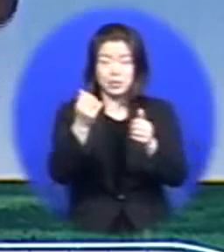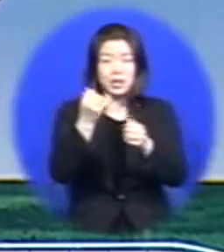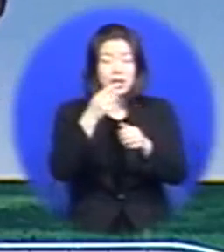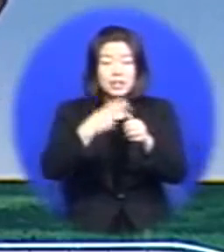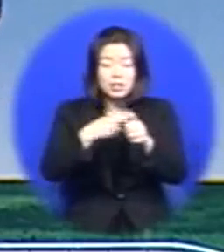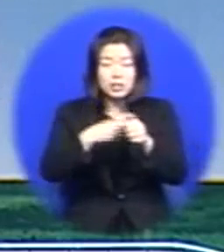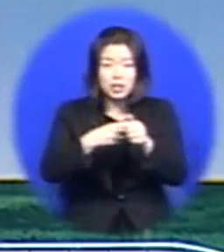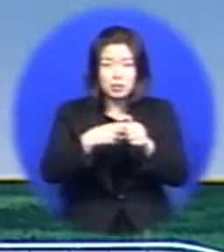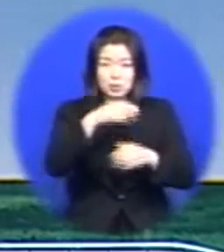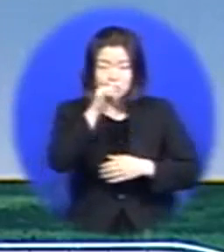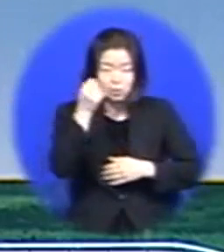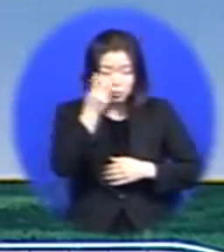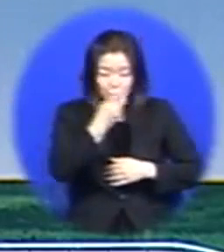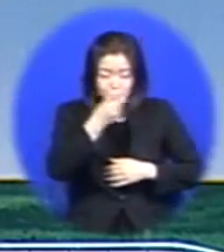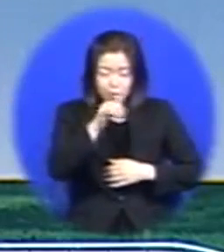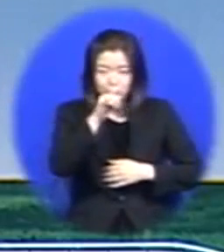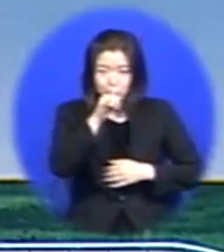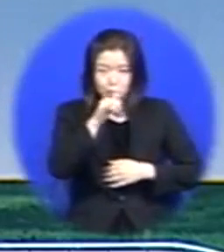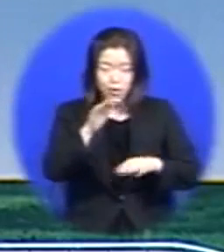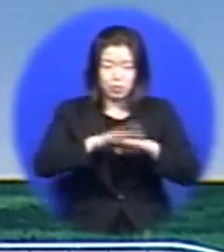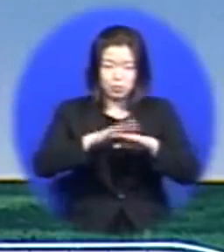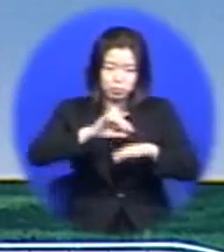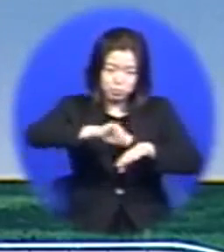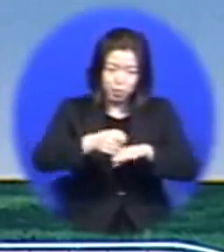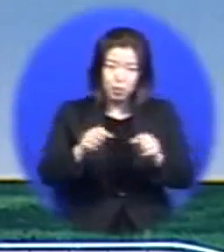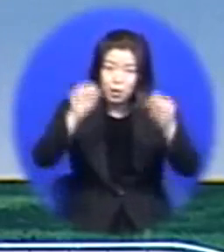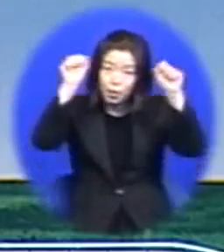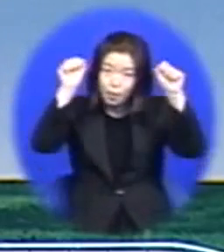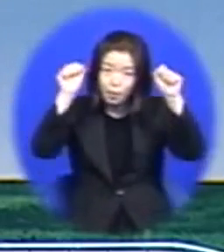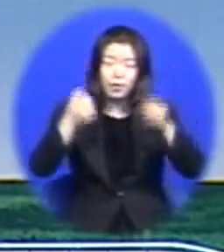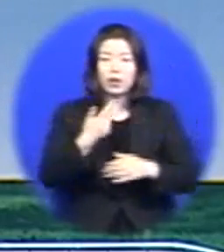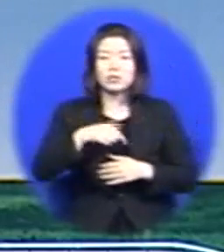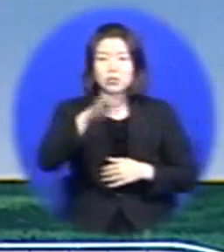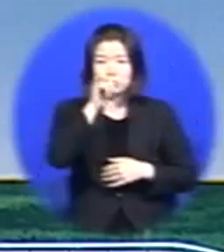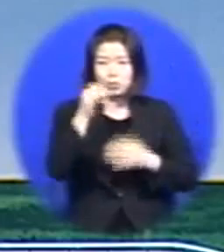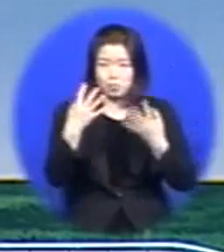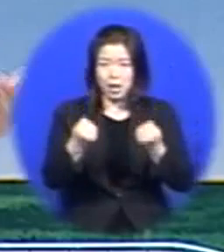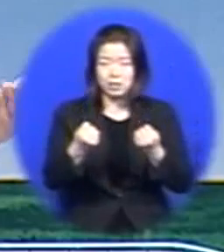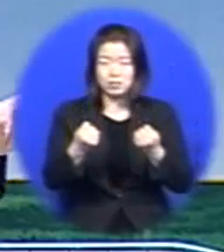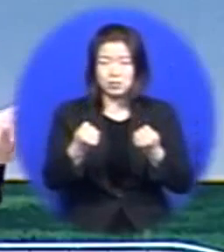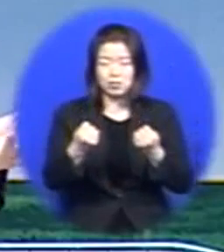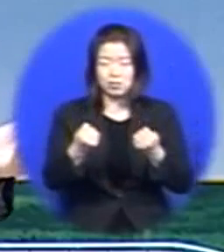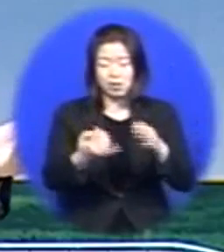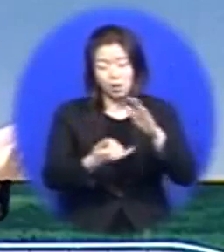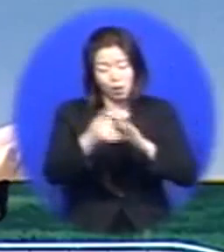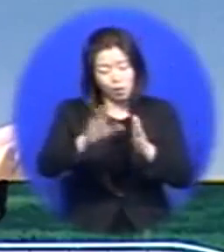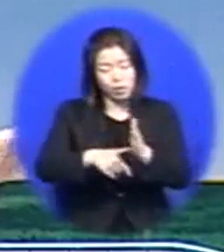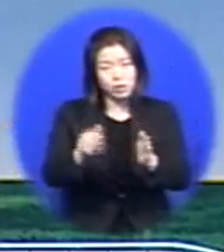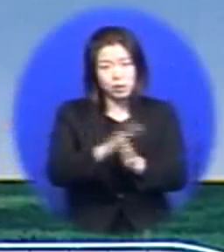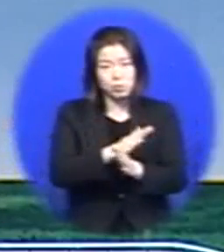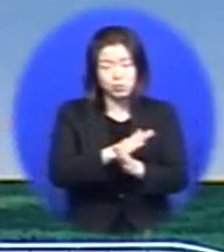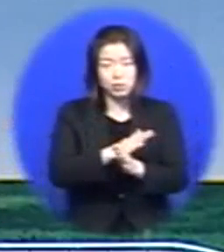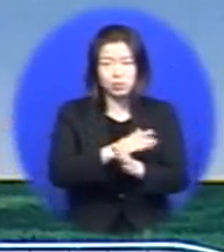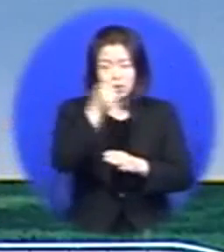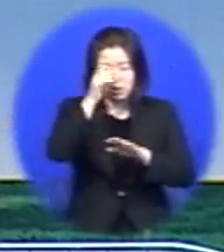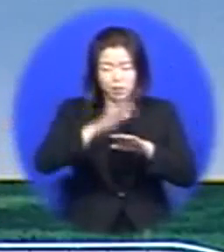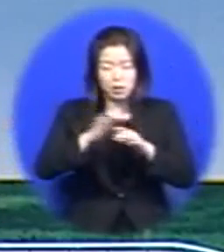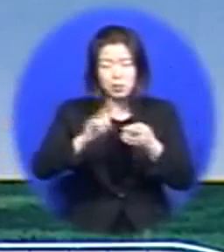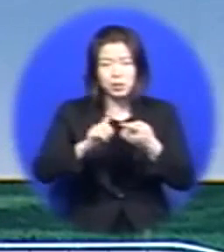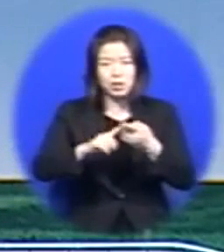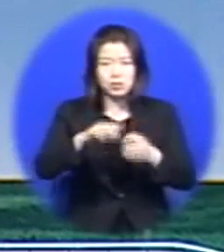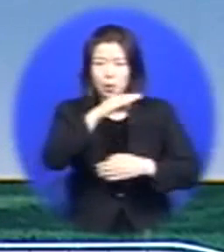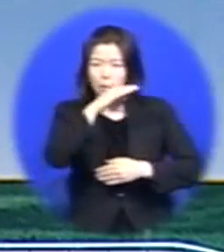두손 들고 벌 쓰면서 예배 드린 적도 많았습니다. 어릴 때부터 예배를 제대로 배우지를 못했어요. 무엇이